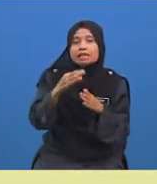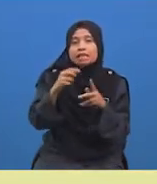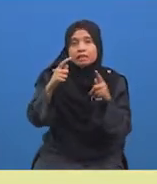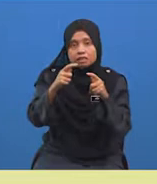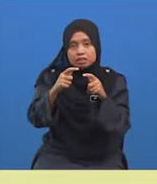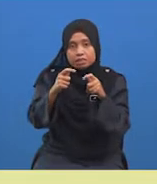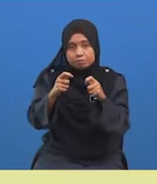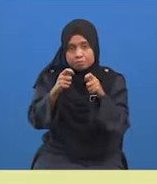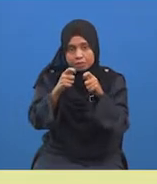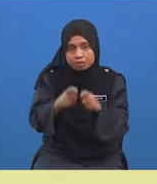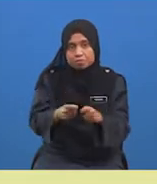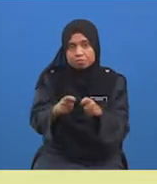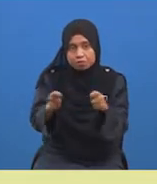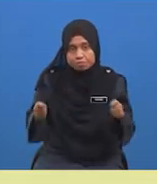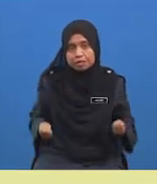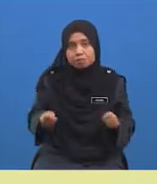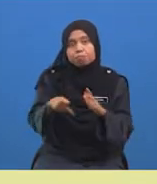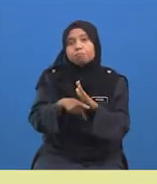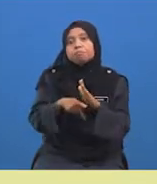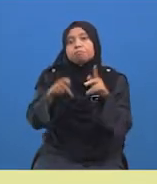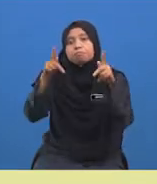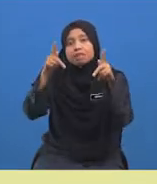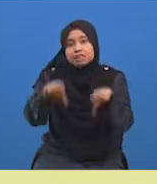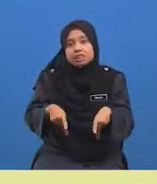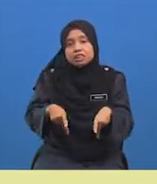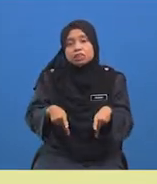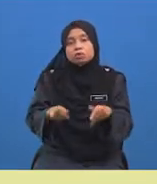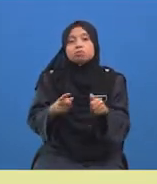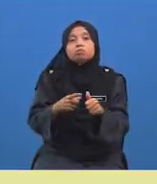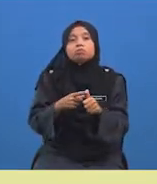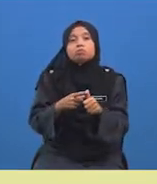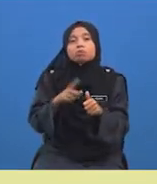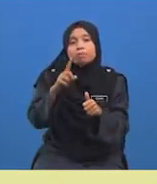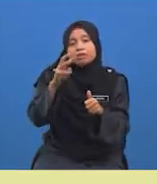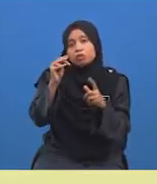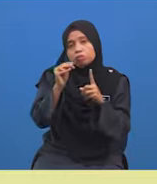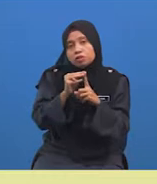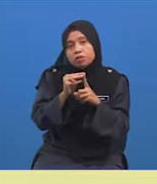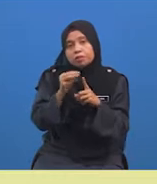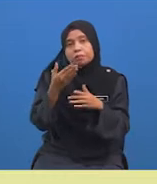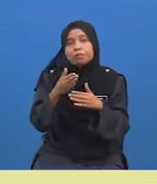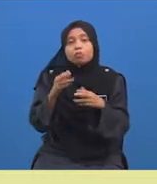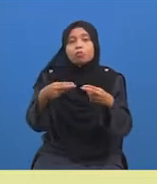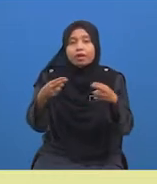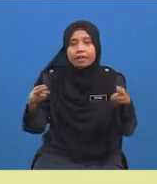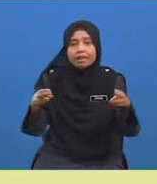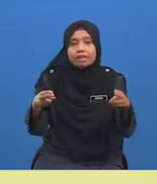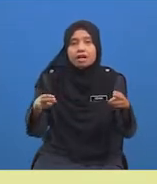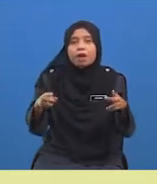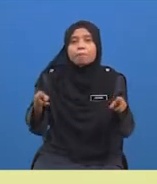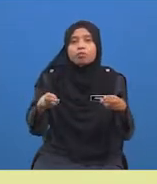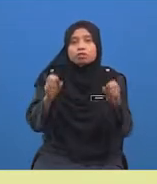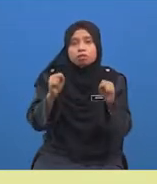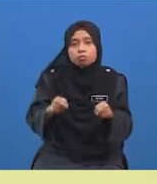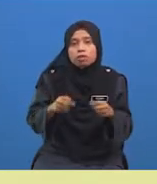dan penempatan pekerja. Huraian yang pertama ialah seperti berikut. Pihak